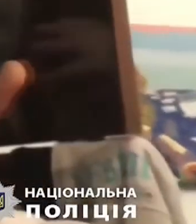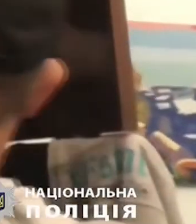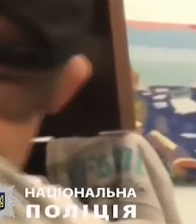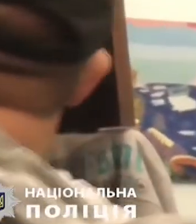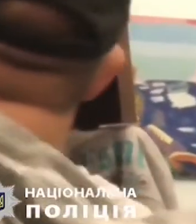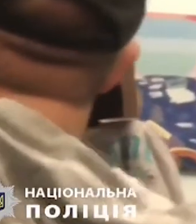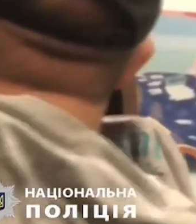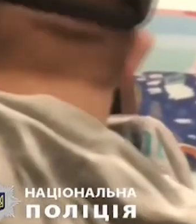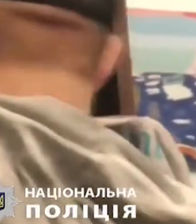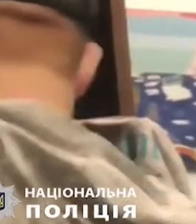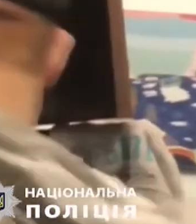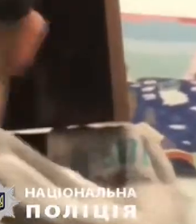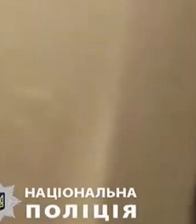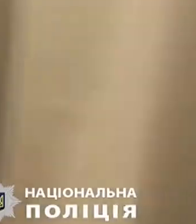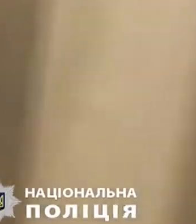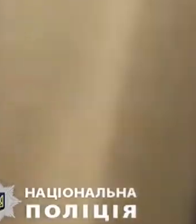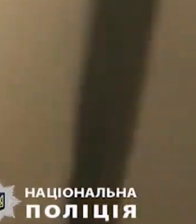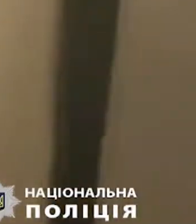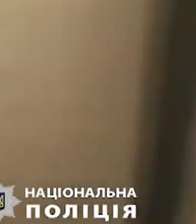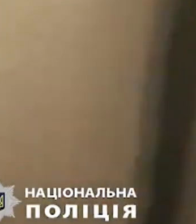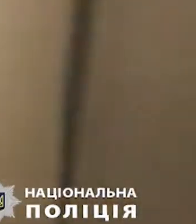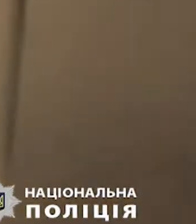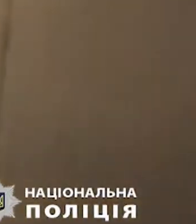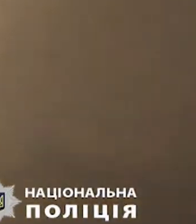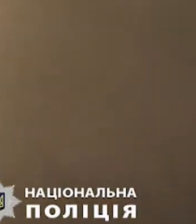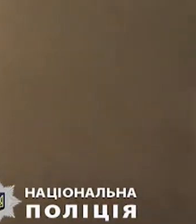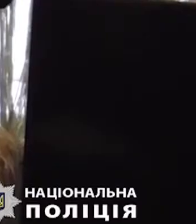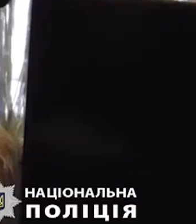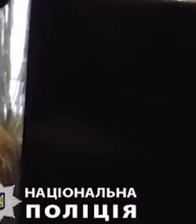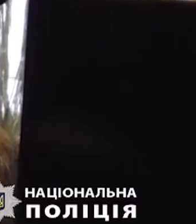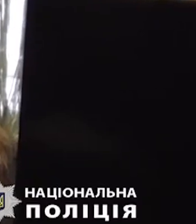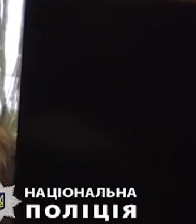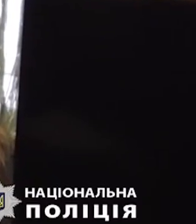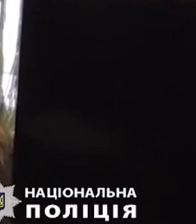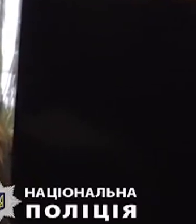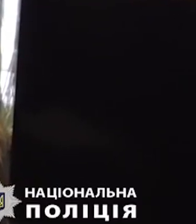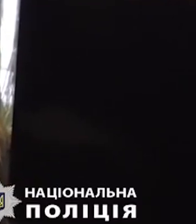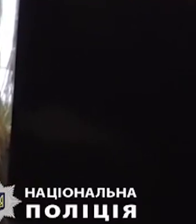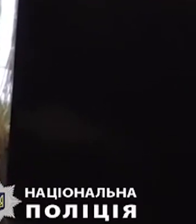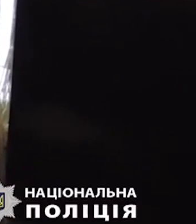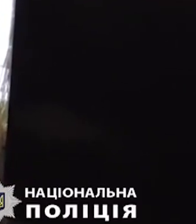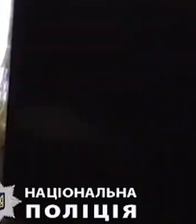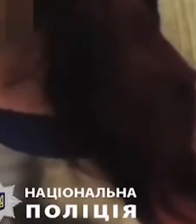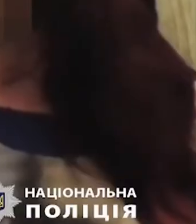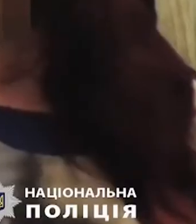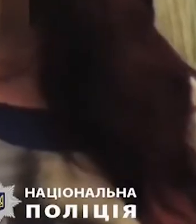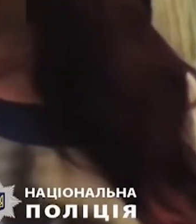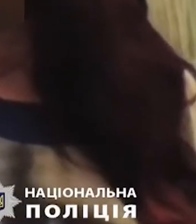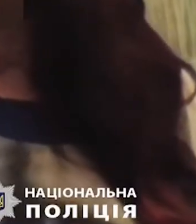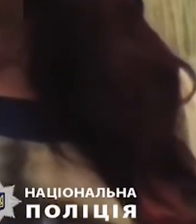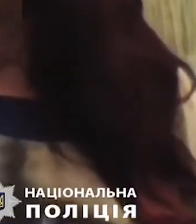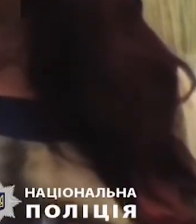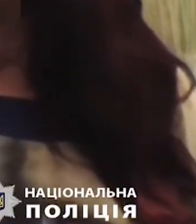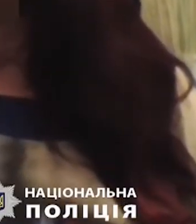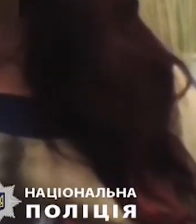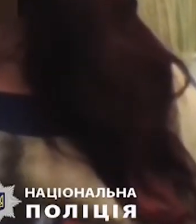начальниця відділу комунікації Головного управління Нацполіції в Одеській області Любов Гордієвська. Поліцейські стверджують, що, назвавшись представницею